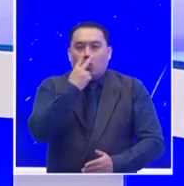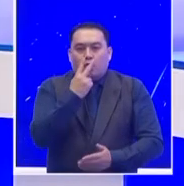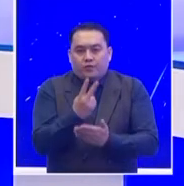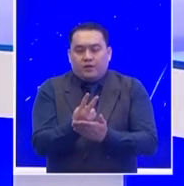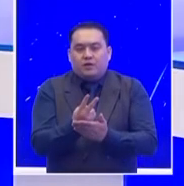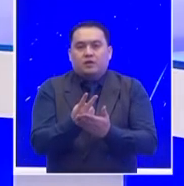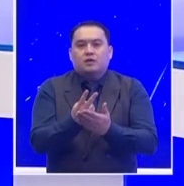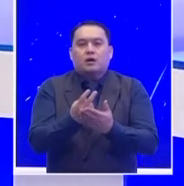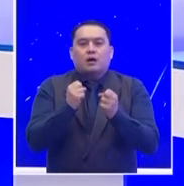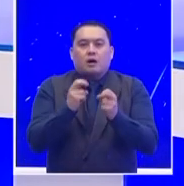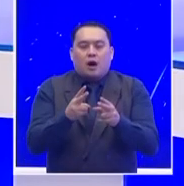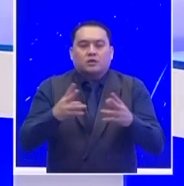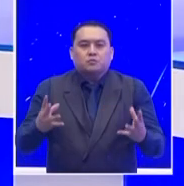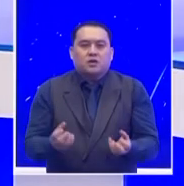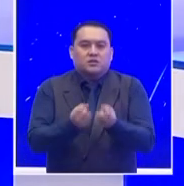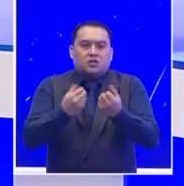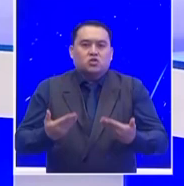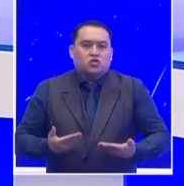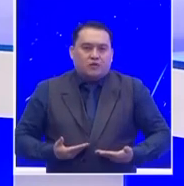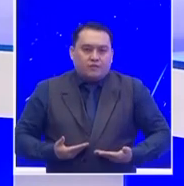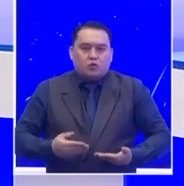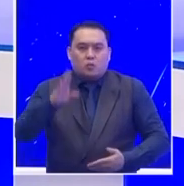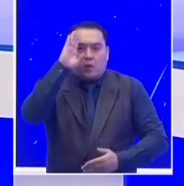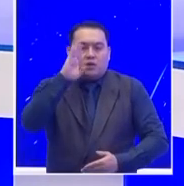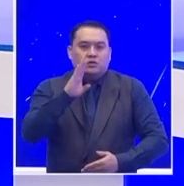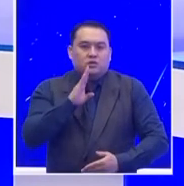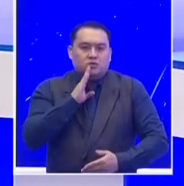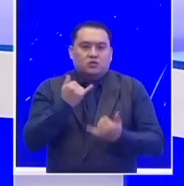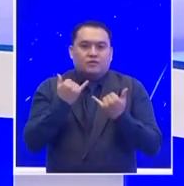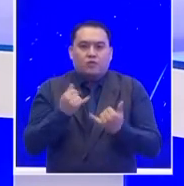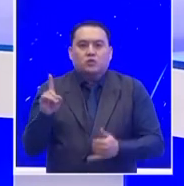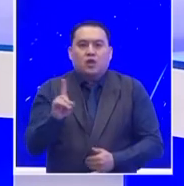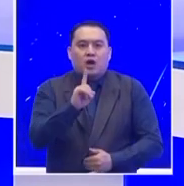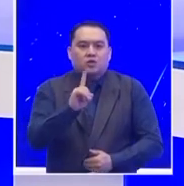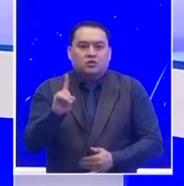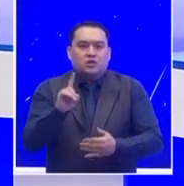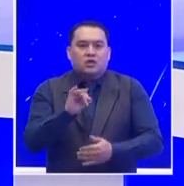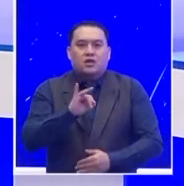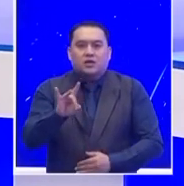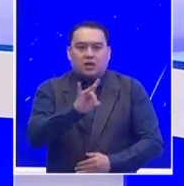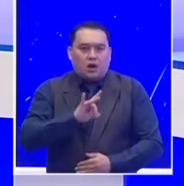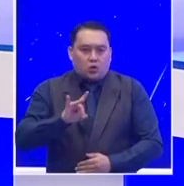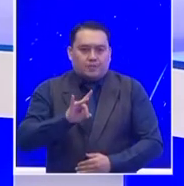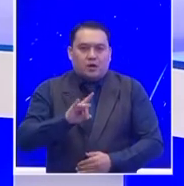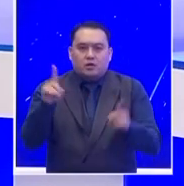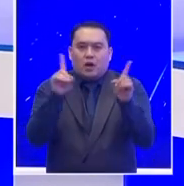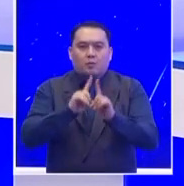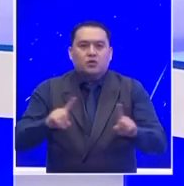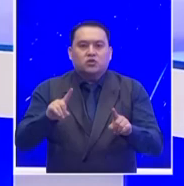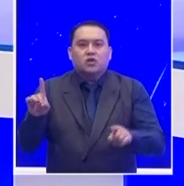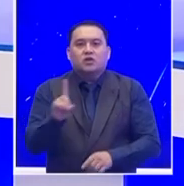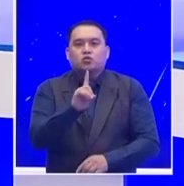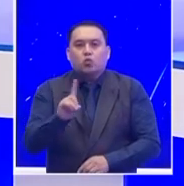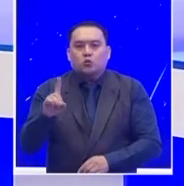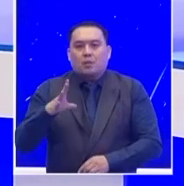будни спасателей и пожарных посчастливилось мальчишкам и девчонкам экспериментального класса кадетов Илийского района. Необычная экскурсия для